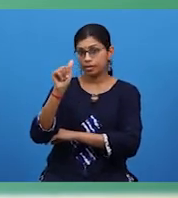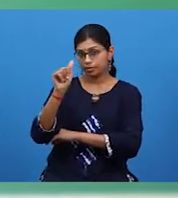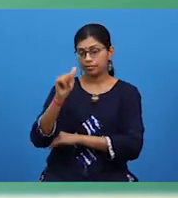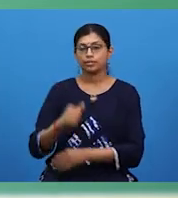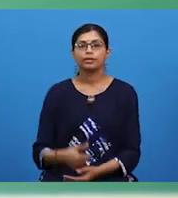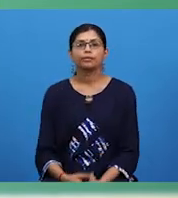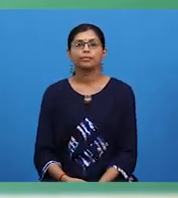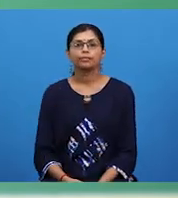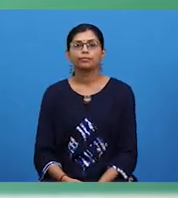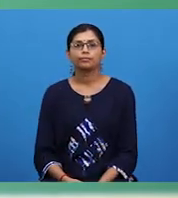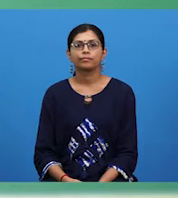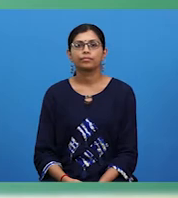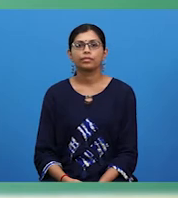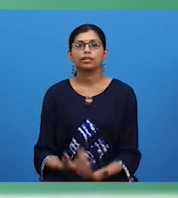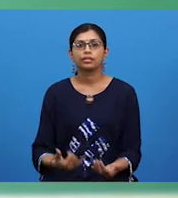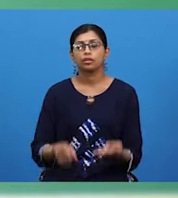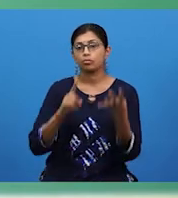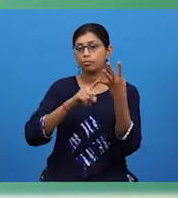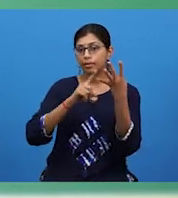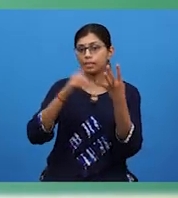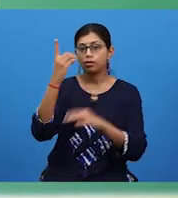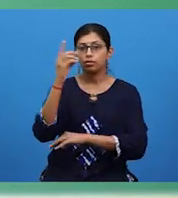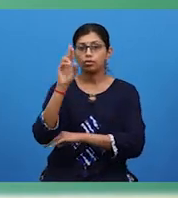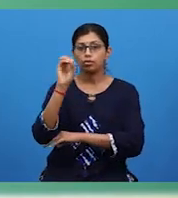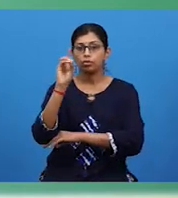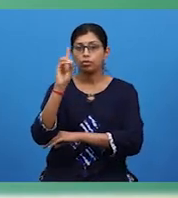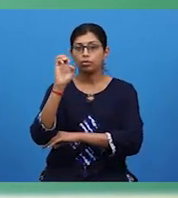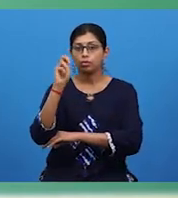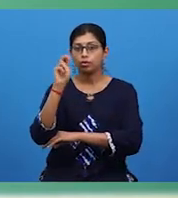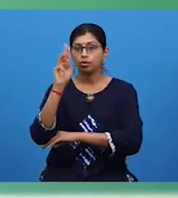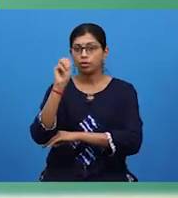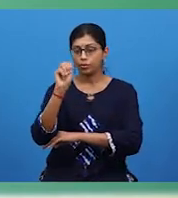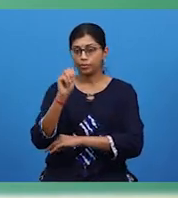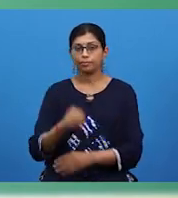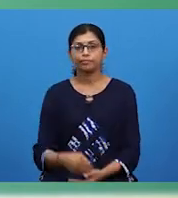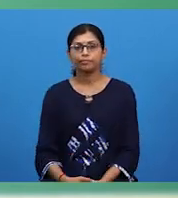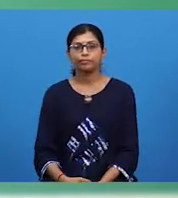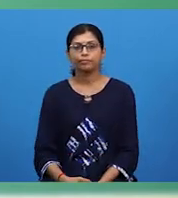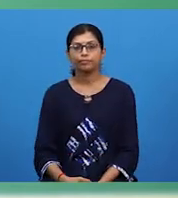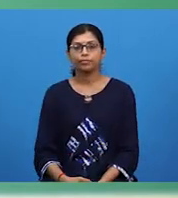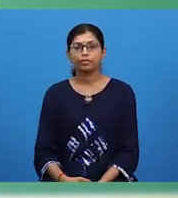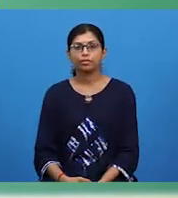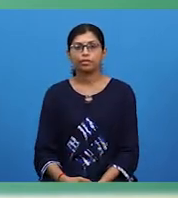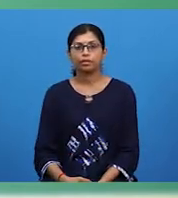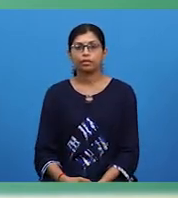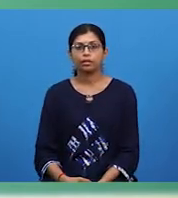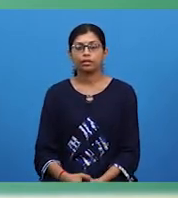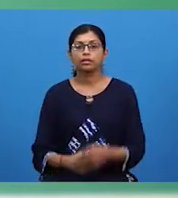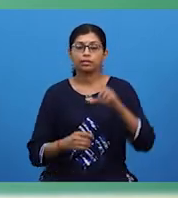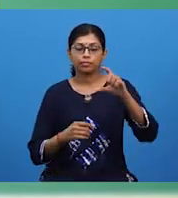Seterusnya, makanan akan memasuki ke duodenum. Duodenum merupakan bahagian pertama usus kecil.